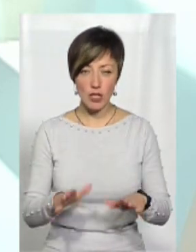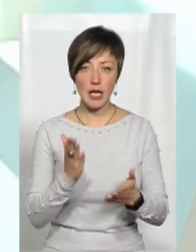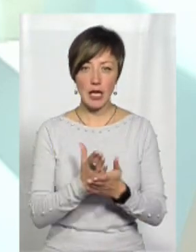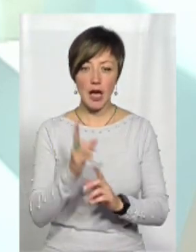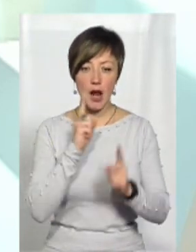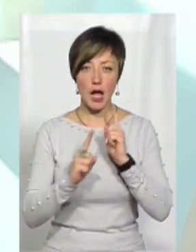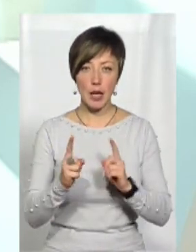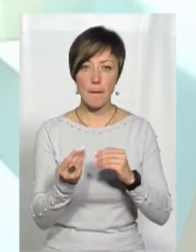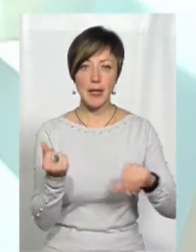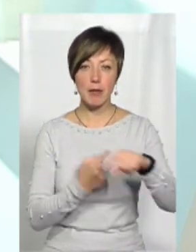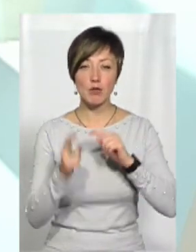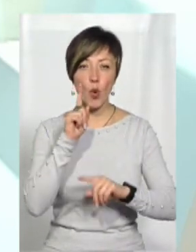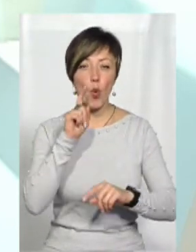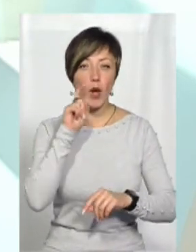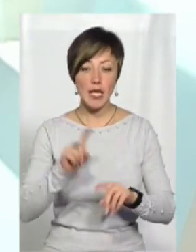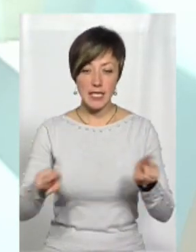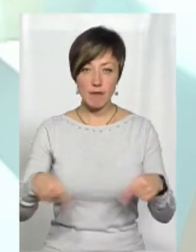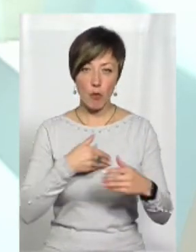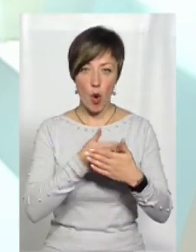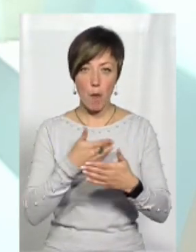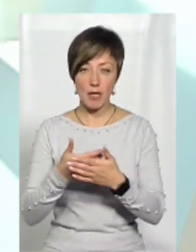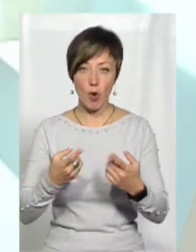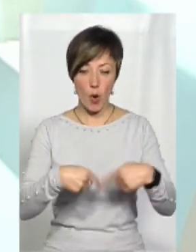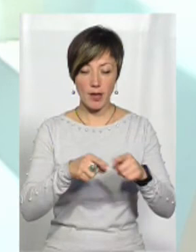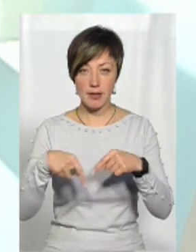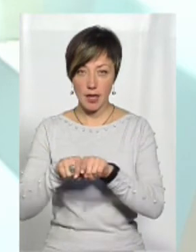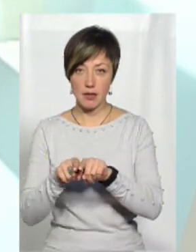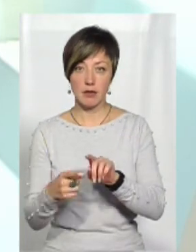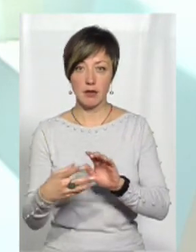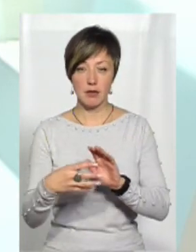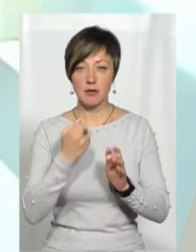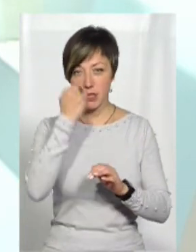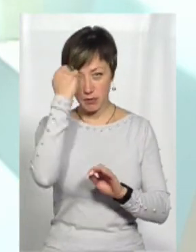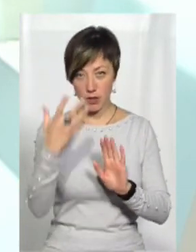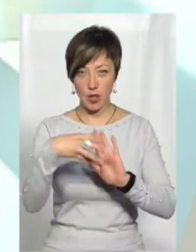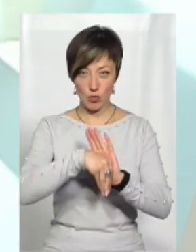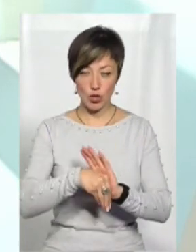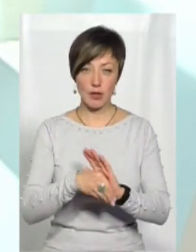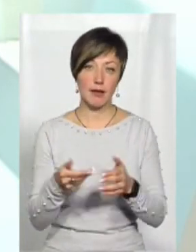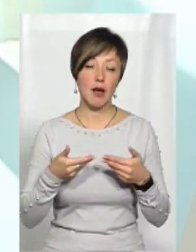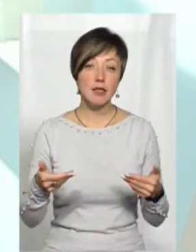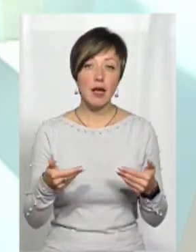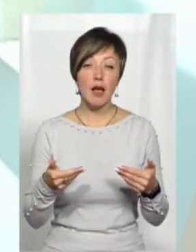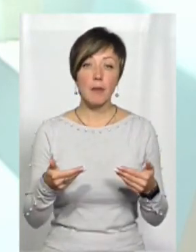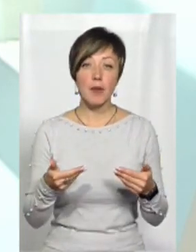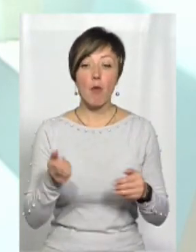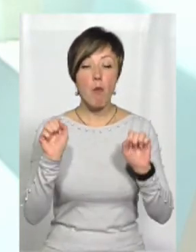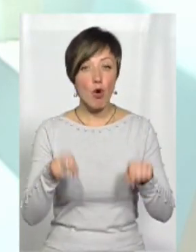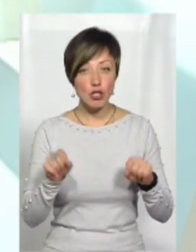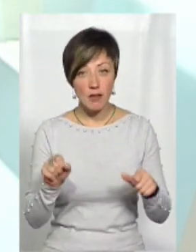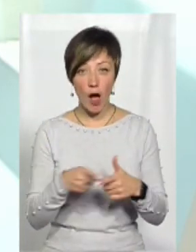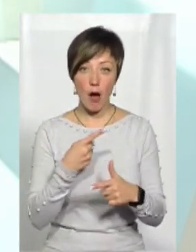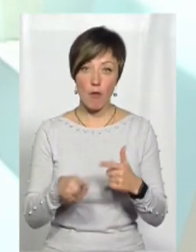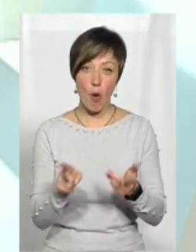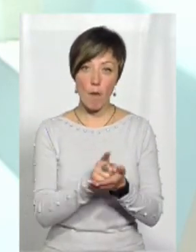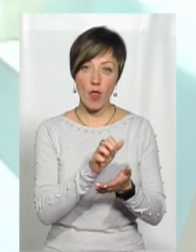Рада підприємців України створена громадськими організаціями в Україні, до якої мене, спасибі їм, теж залучили. Значить, можливо, буде